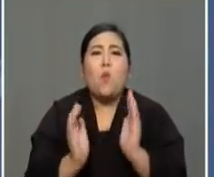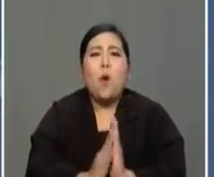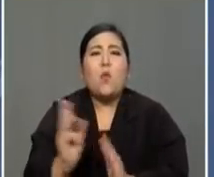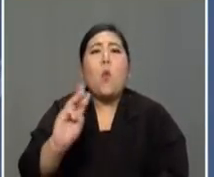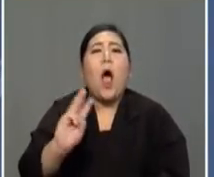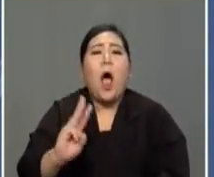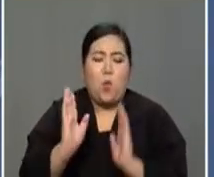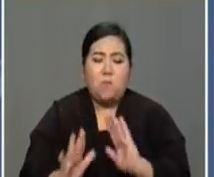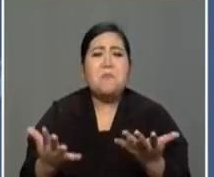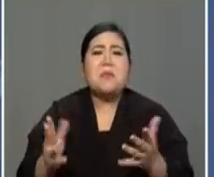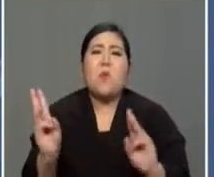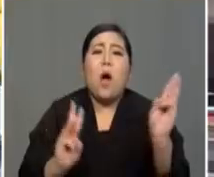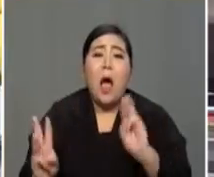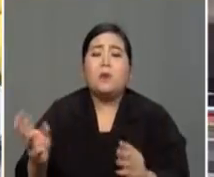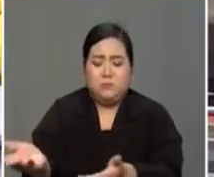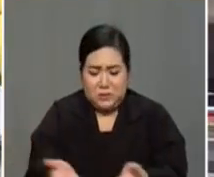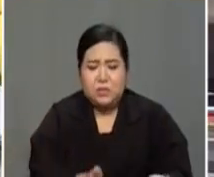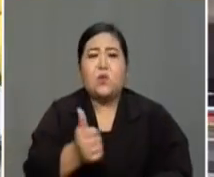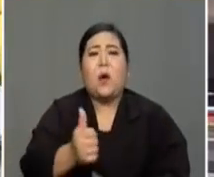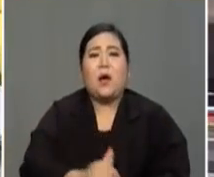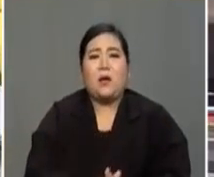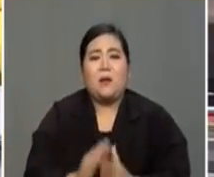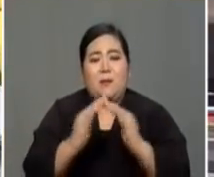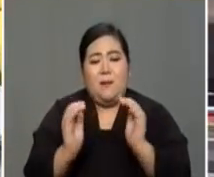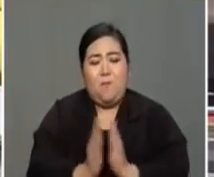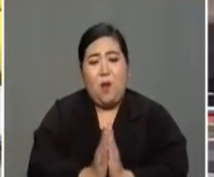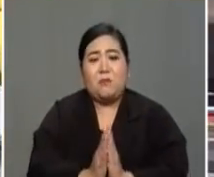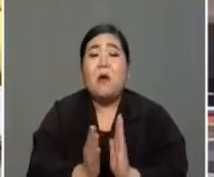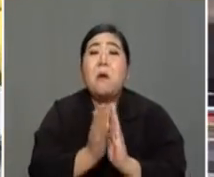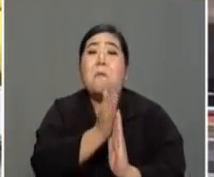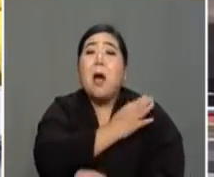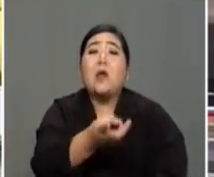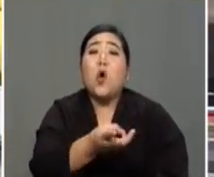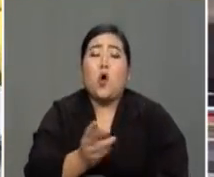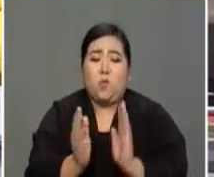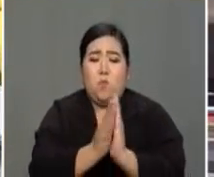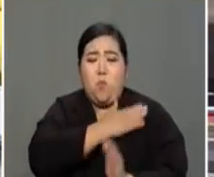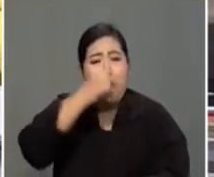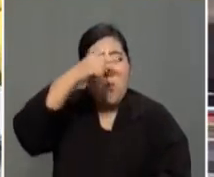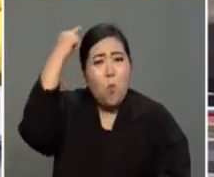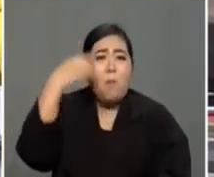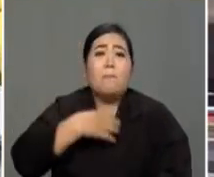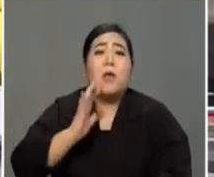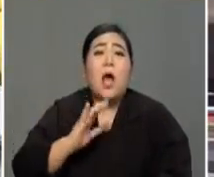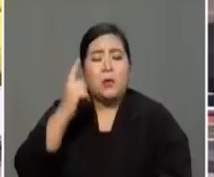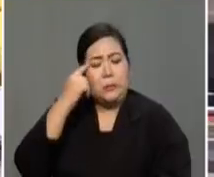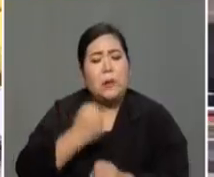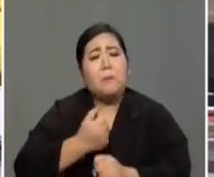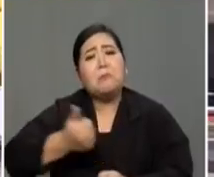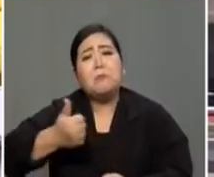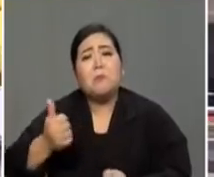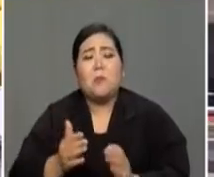ะครับ วัดที่ว่างมากว่างแม้กระทั่งพระก็ยังน้อยเลยนะคนไม่ค่อยไปบวชเอากุศลกันเท่าไหร่ไม่รู้ไปทำอะไรกันหมด